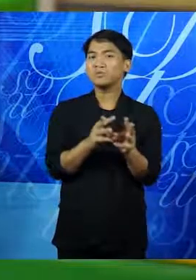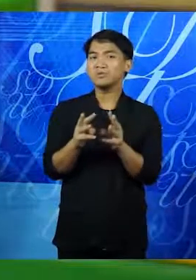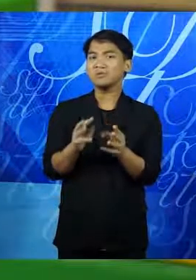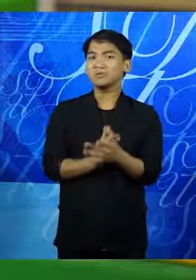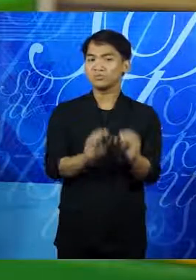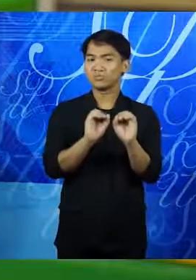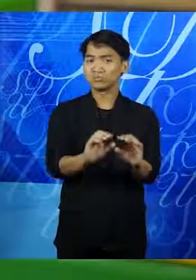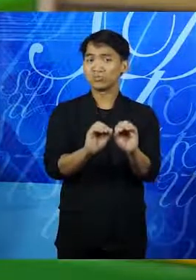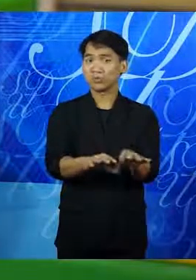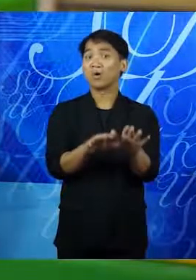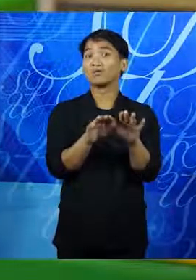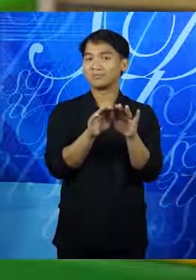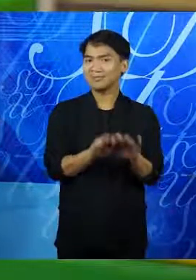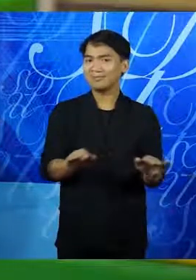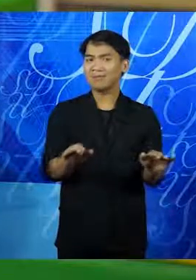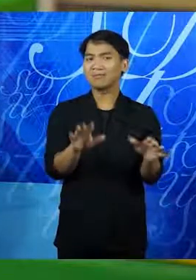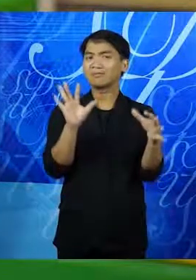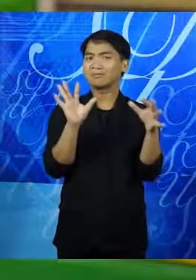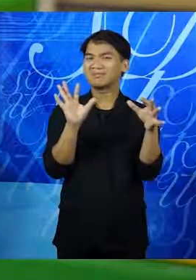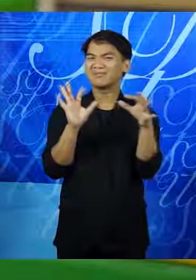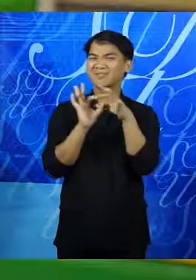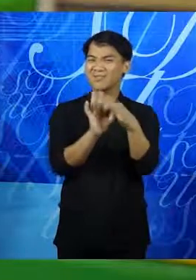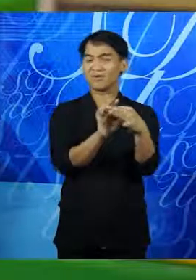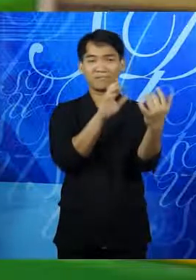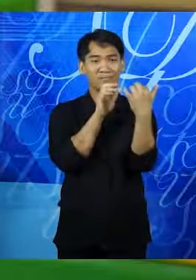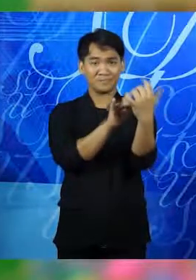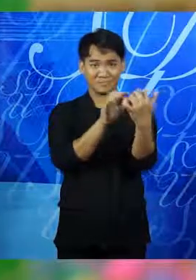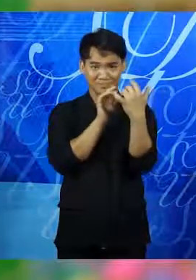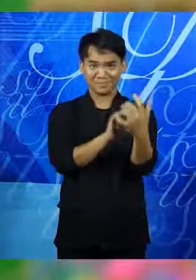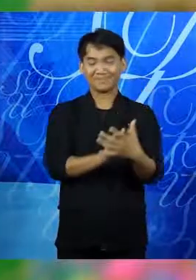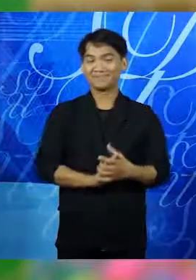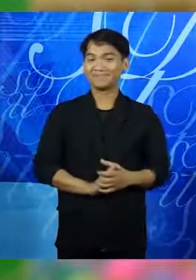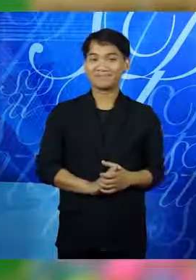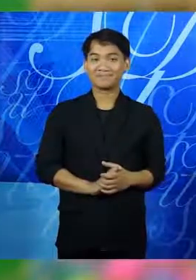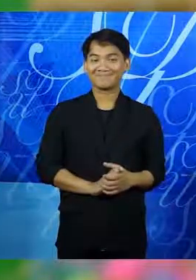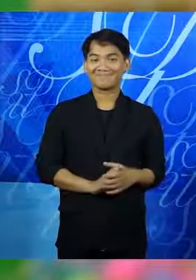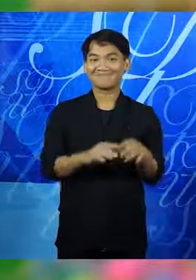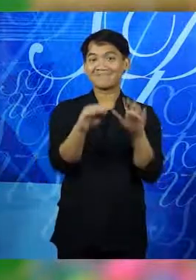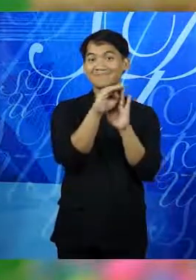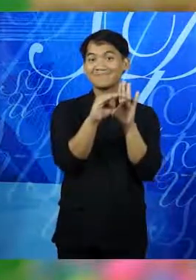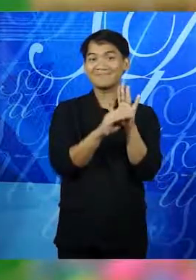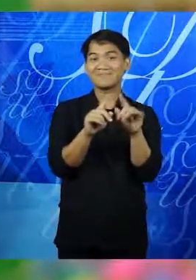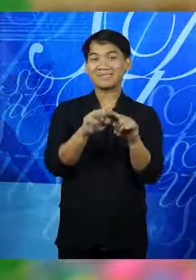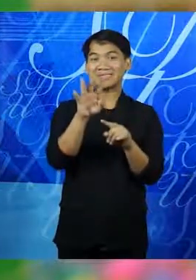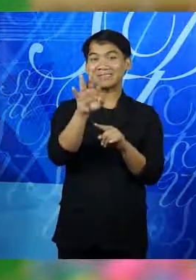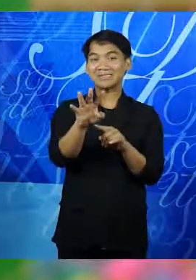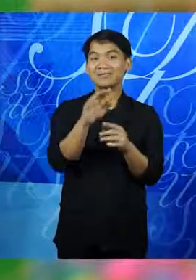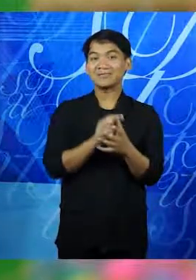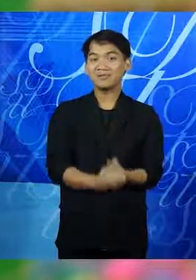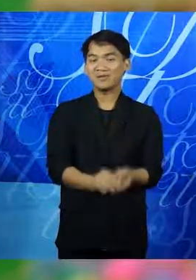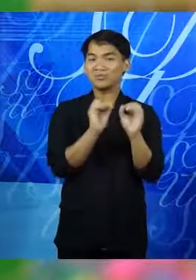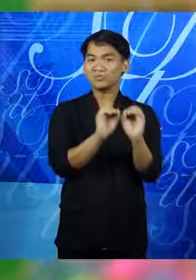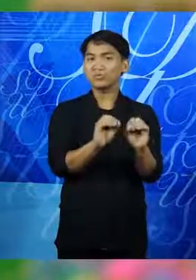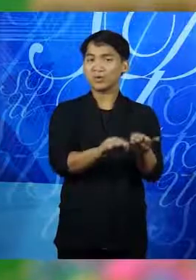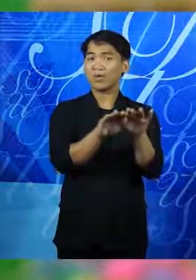การสอนแบบการสื่อสารทางเลือกนะคะสำหรับขั้นตอนที่4นะคะมีวัตถุประสง